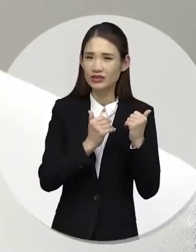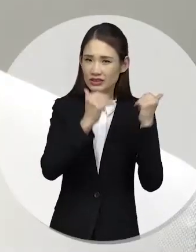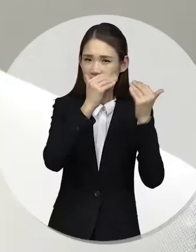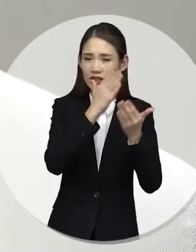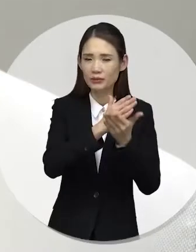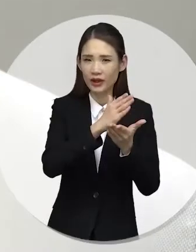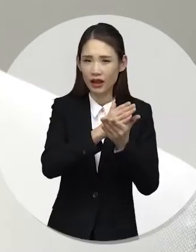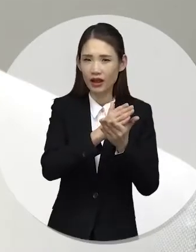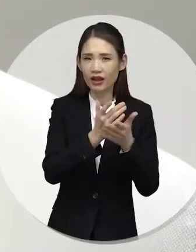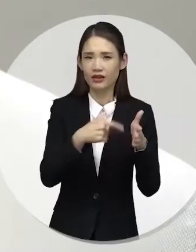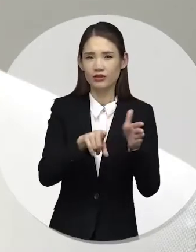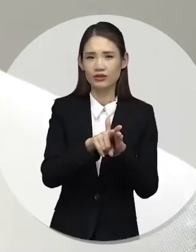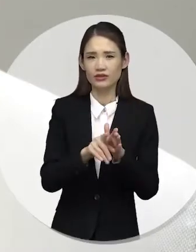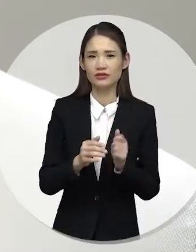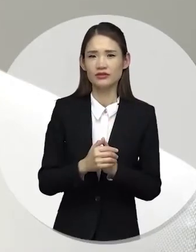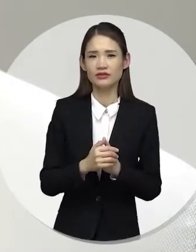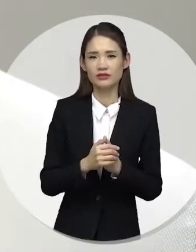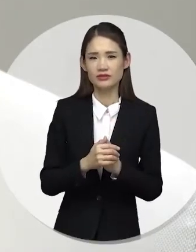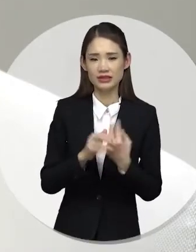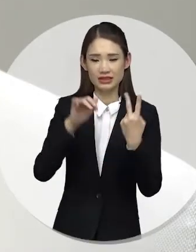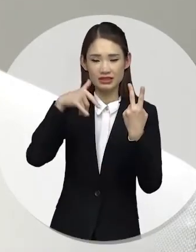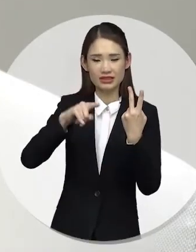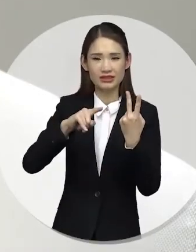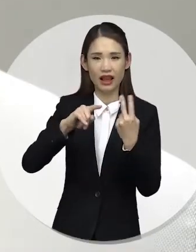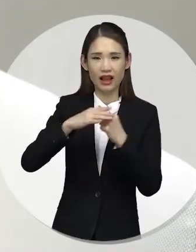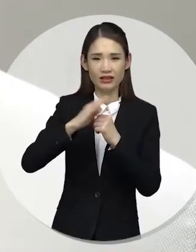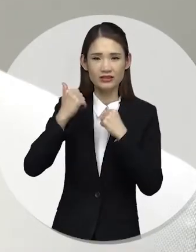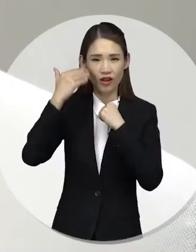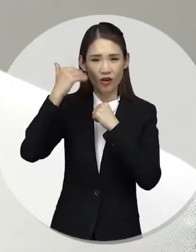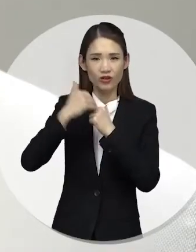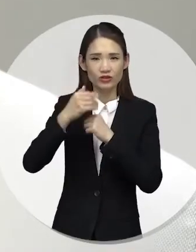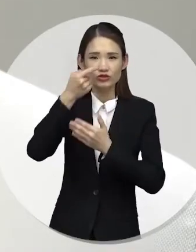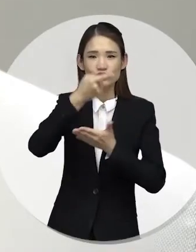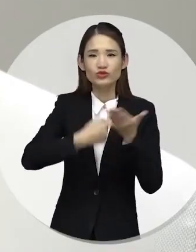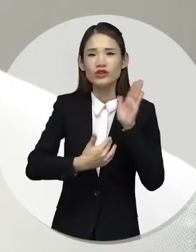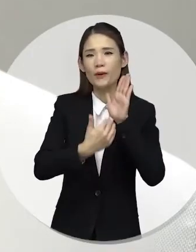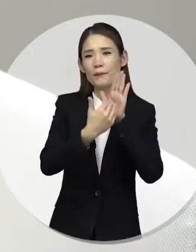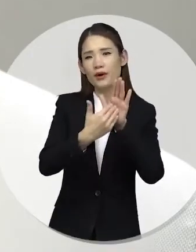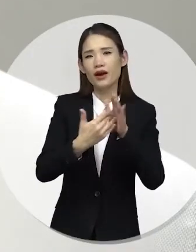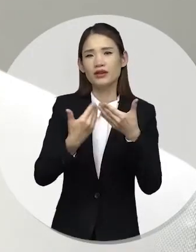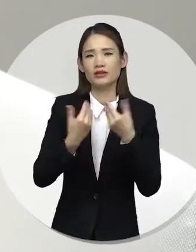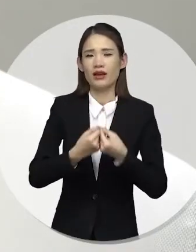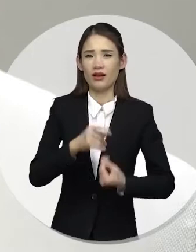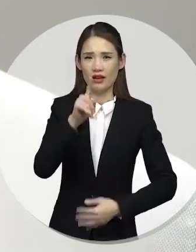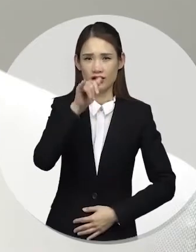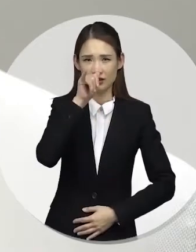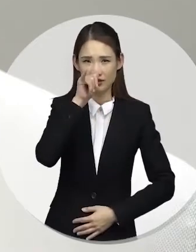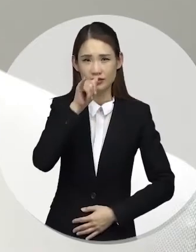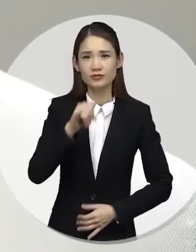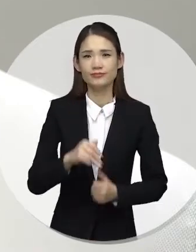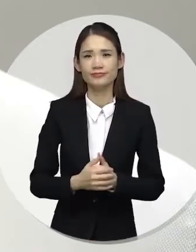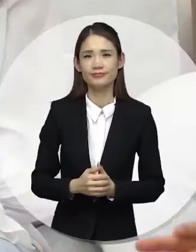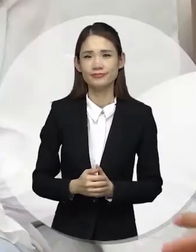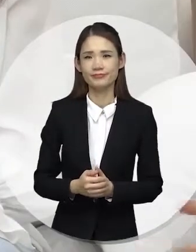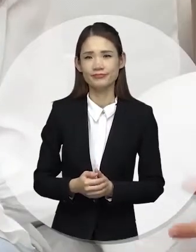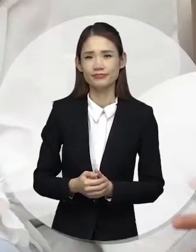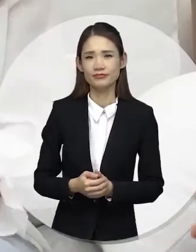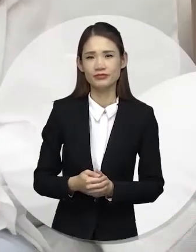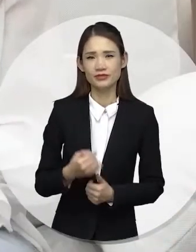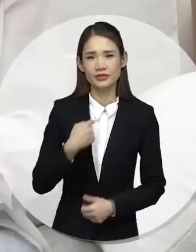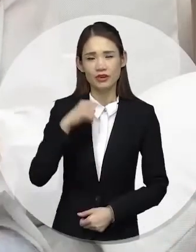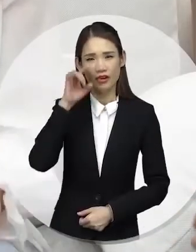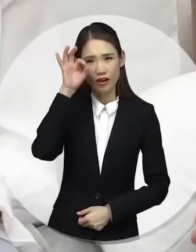크지 못하게 2차 성징을 수술로 막아버리는 사례가 있었거든요.